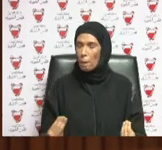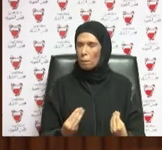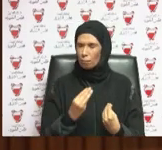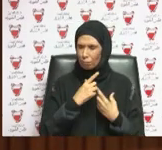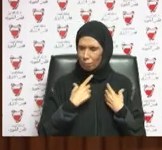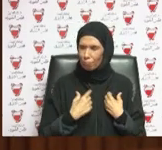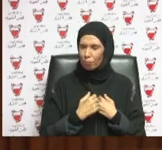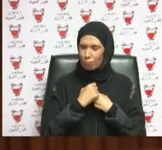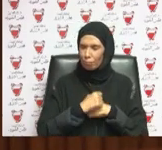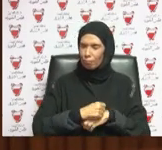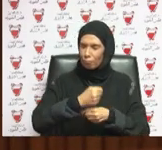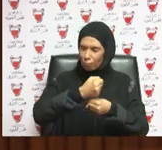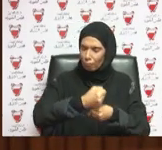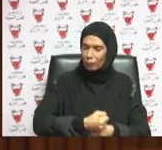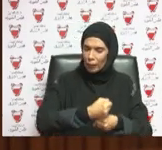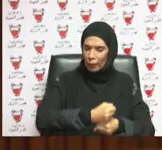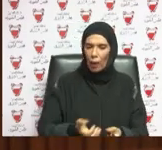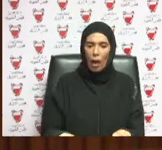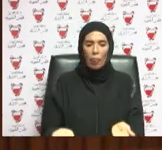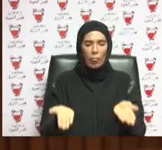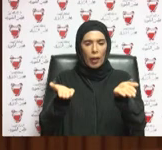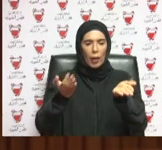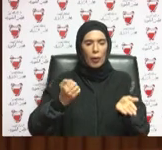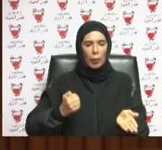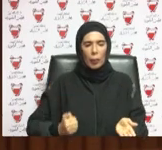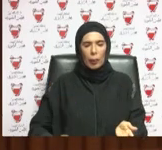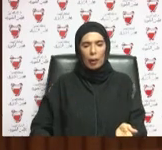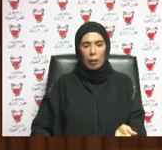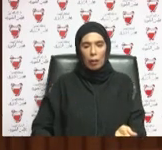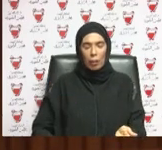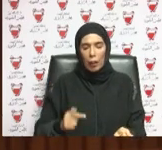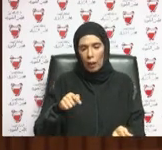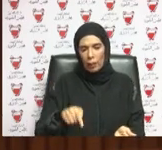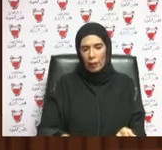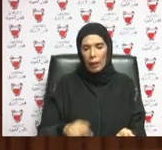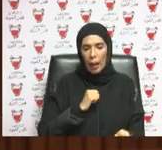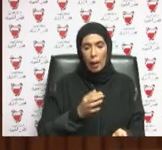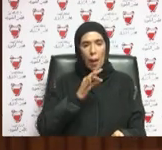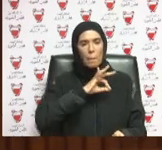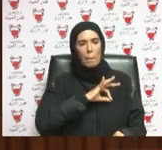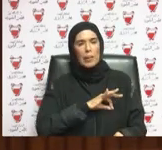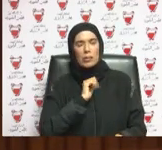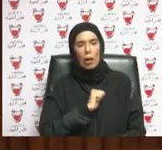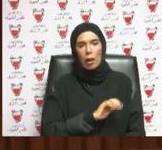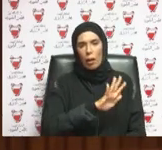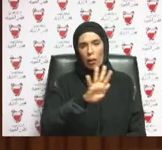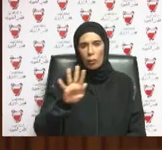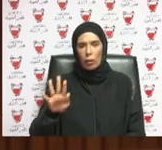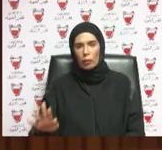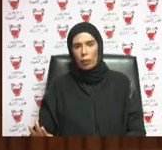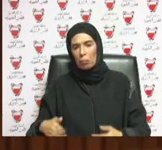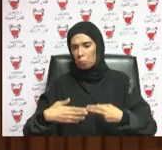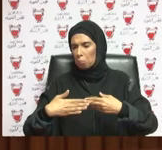كرس طيلة حياته لنهضة البلاد وسهر على مصالح العباد، أبوابه دائماً